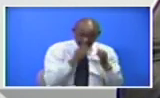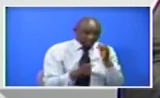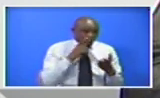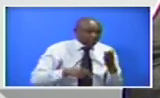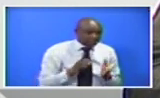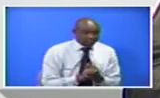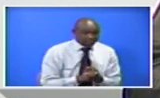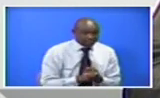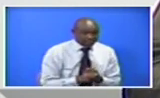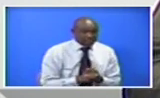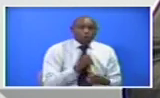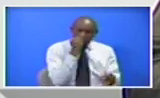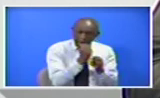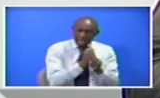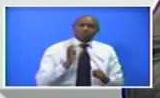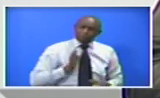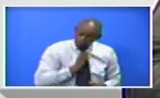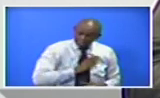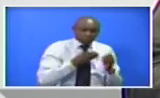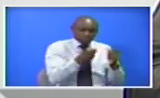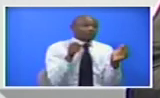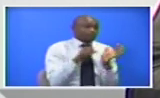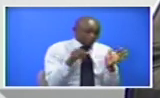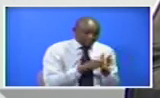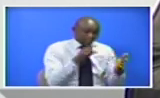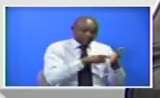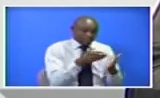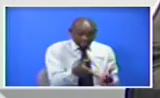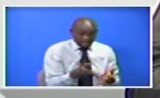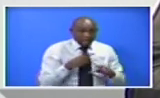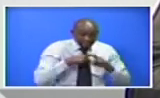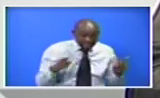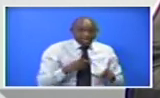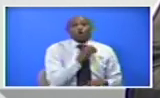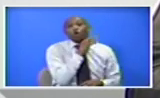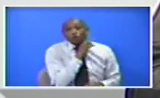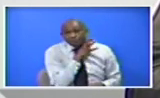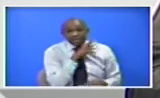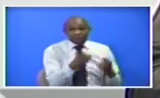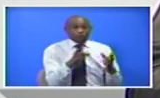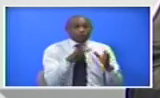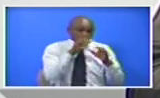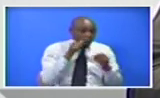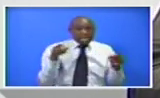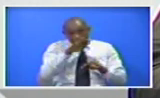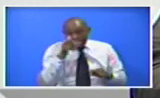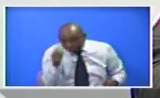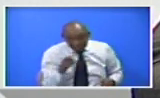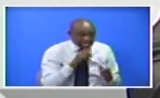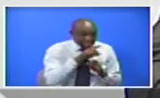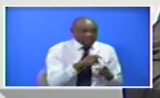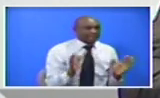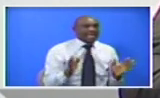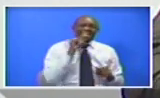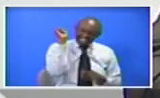kwako wakili. Kazi ya bodi ni kutatua migogoro bali si kuangalia malalamishi yatoka sehemu gani. Kenya